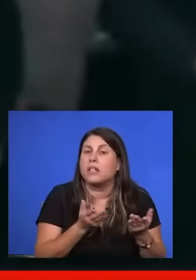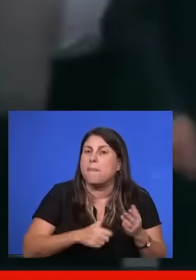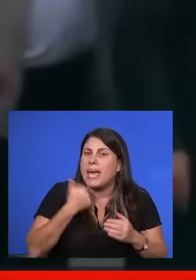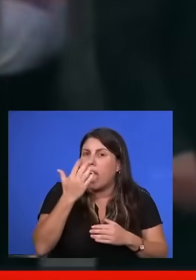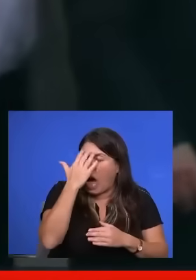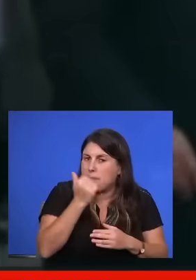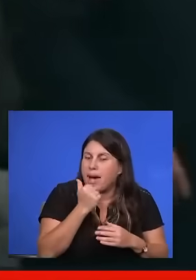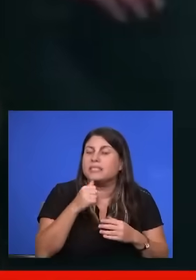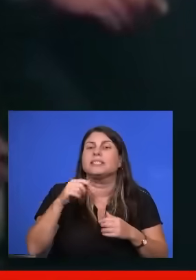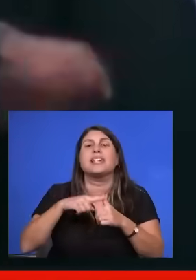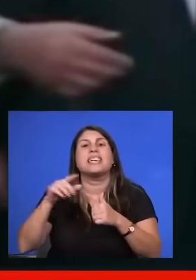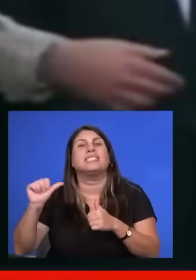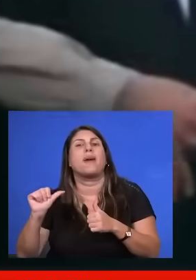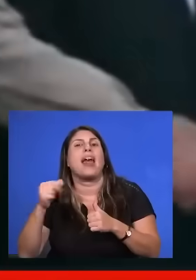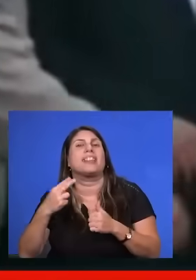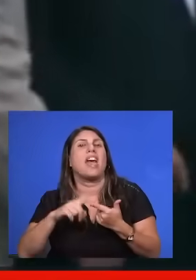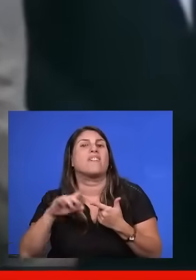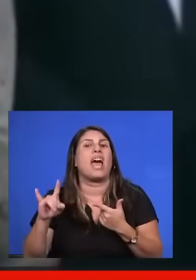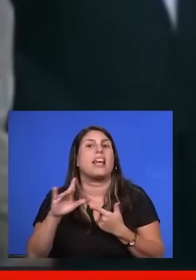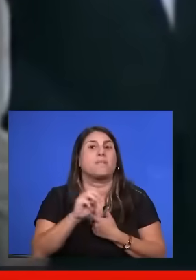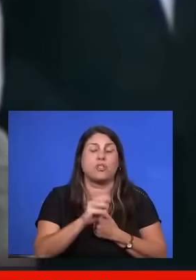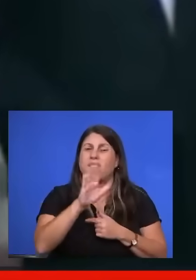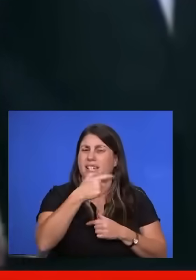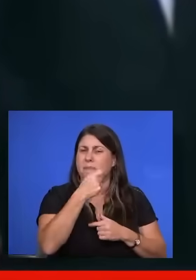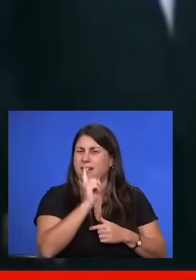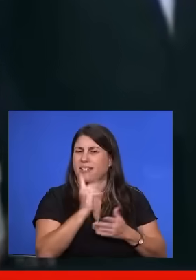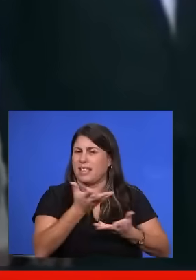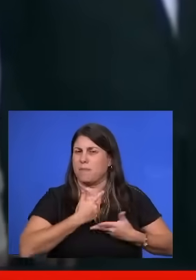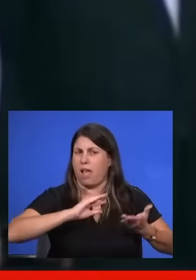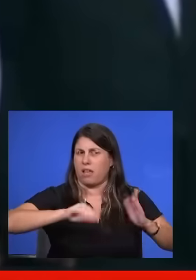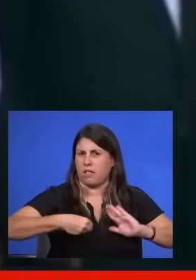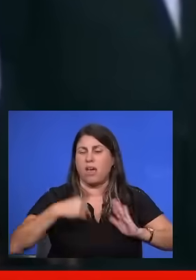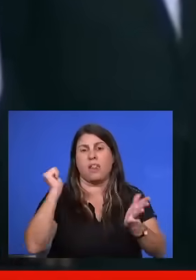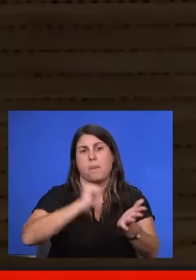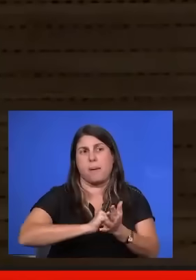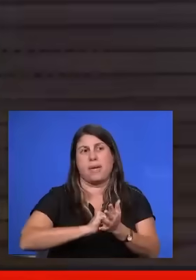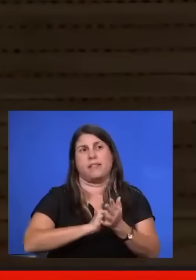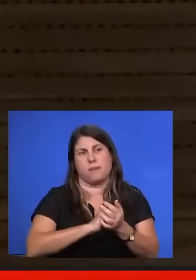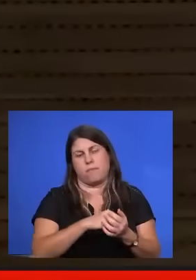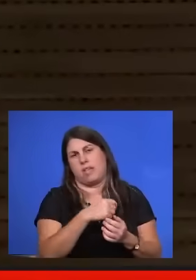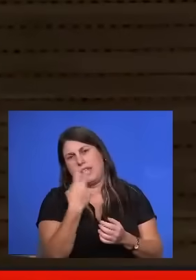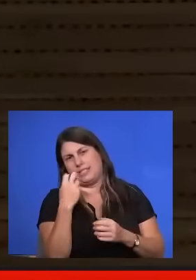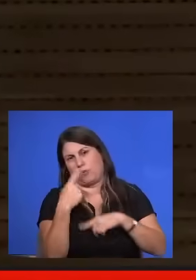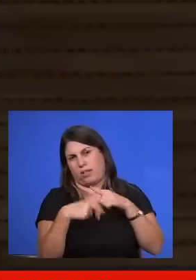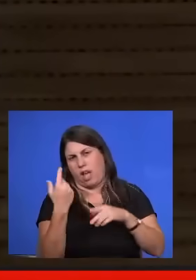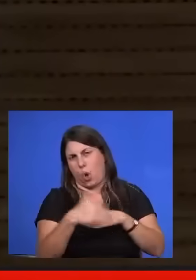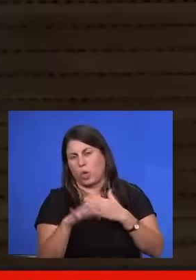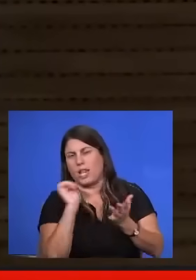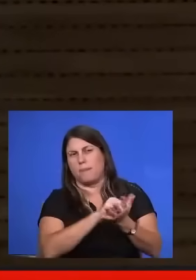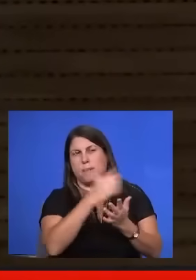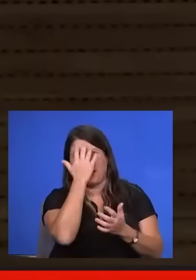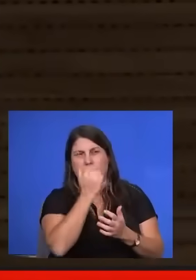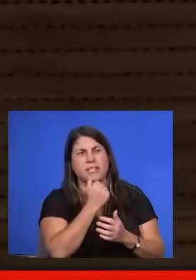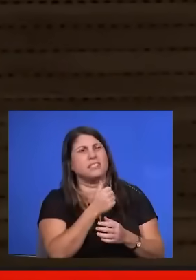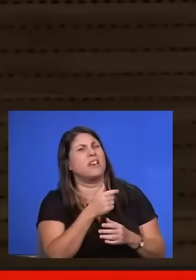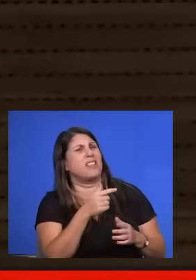משעל, אותה קטר שקיבלה אור ירוק מישראל לממן בשני העשורים האחרונים את חמאס. Cutting water, cutting electricity was